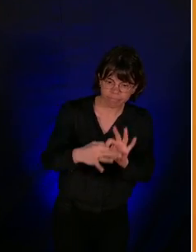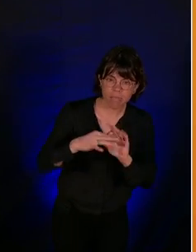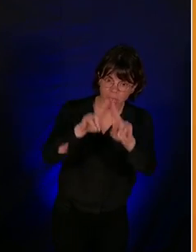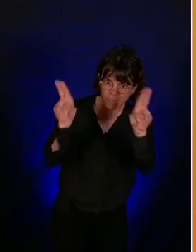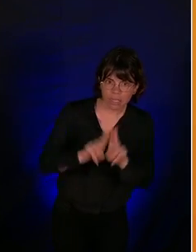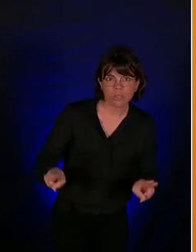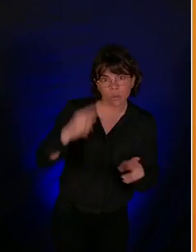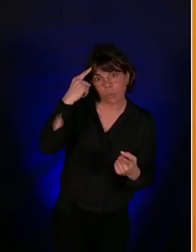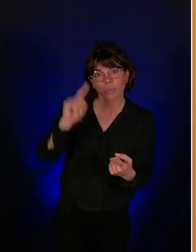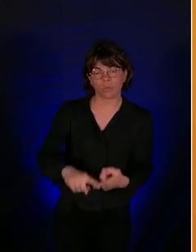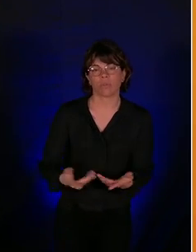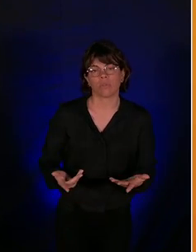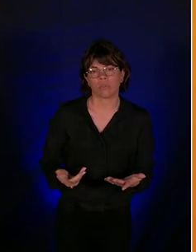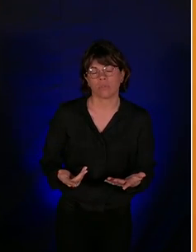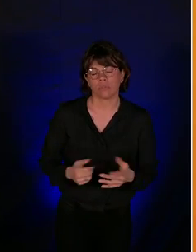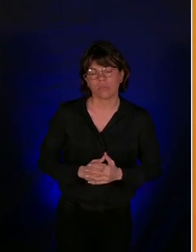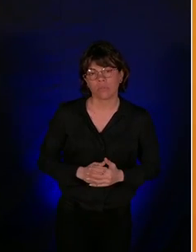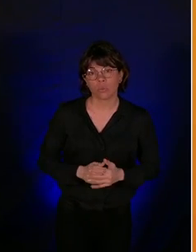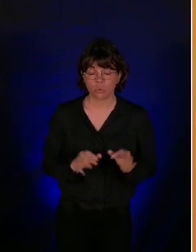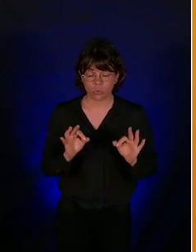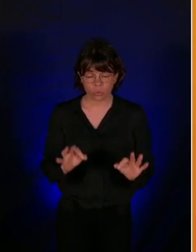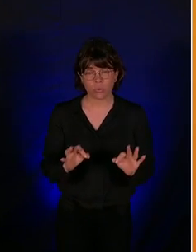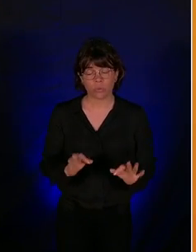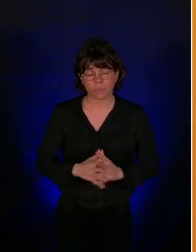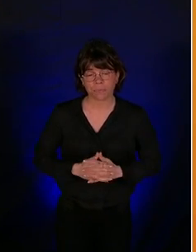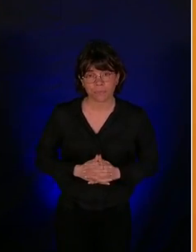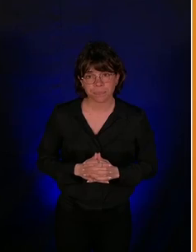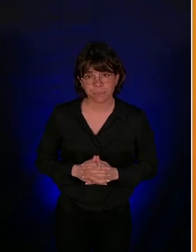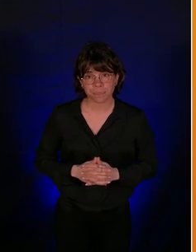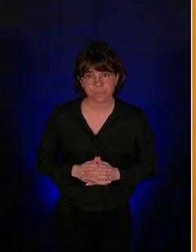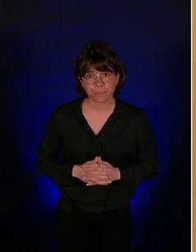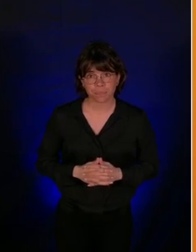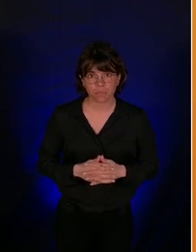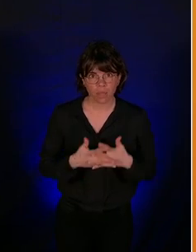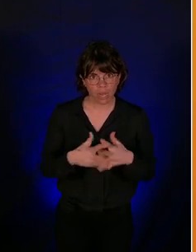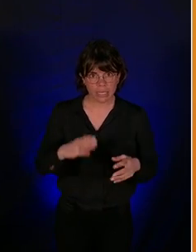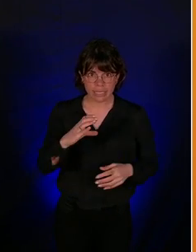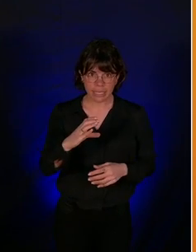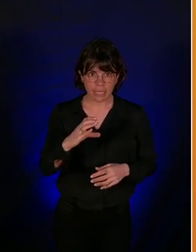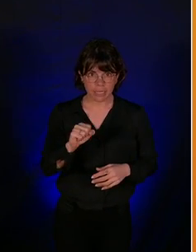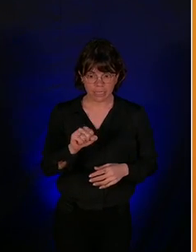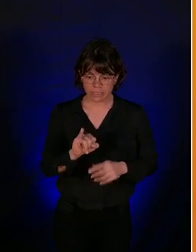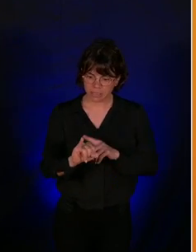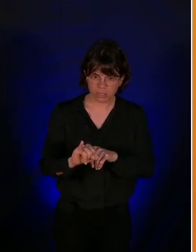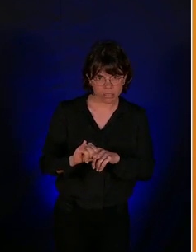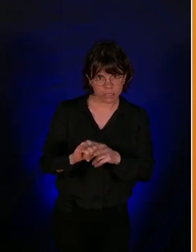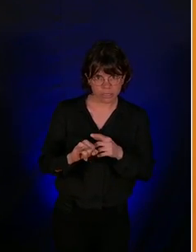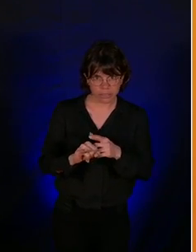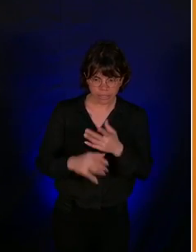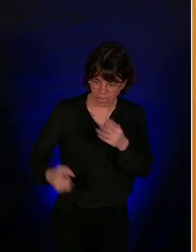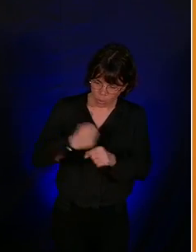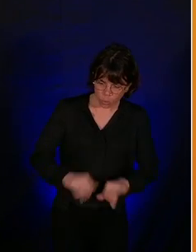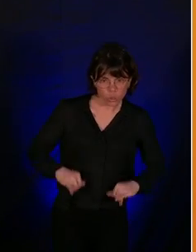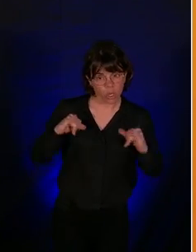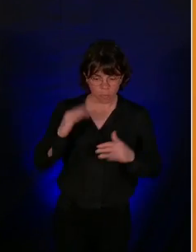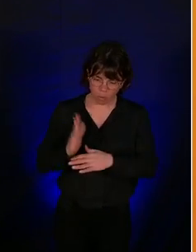internationale après effectivement effectivement elle est très jeune la CSI et effectivement il y a encore des besoins